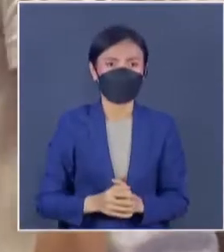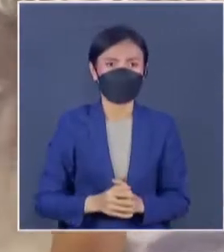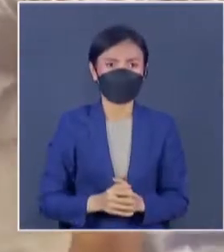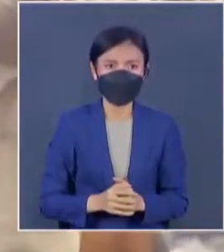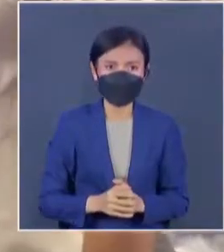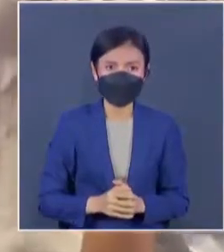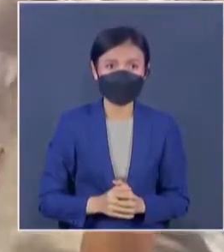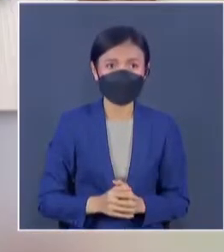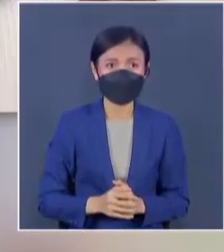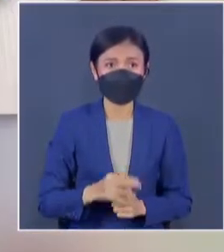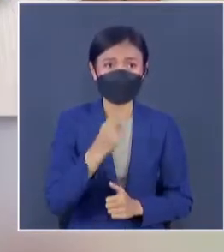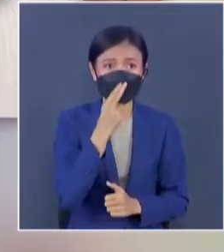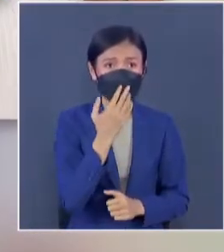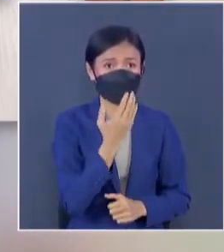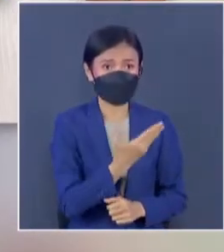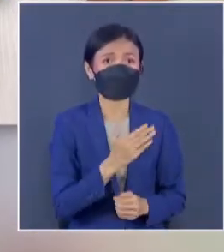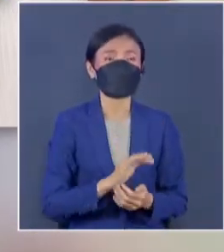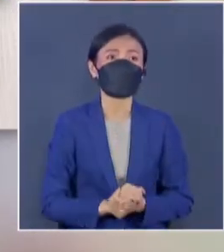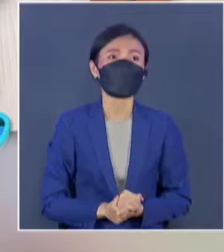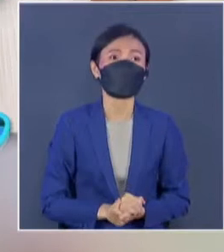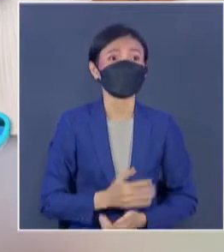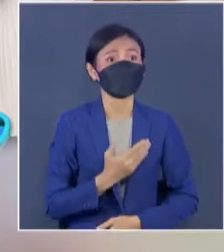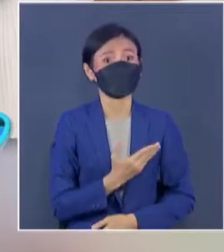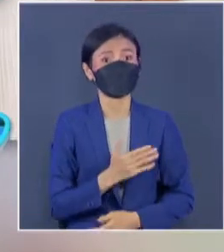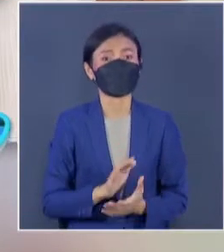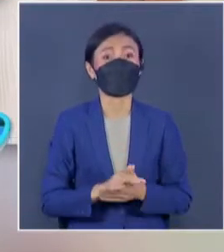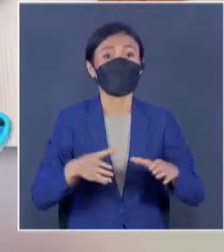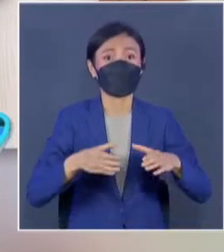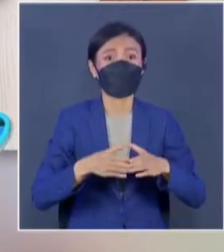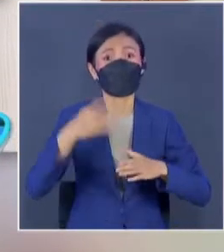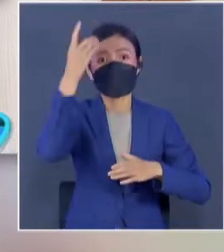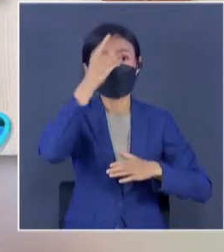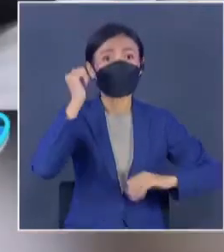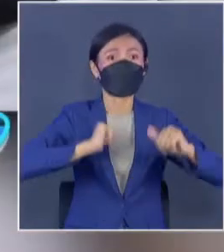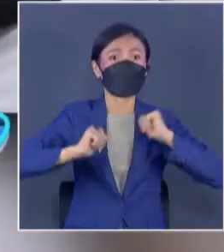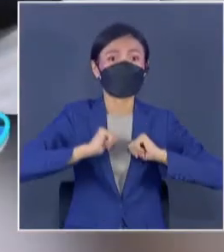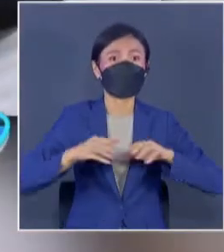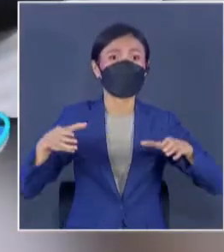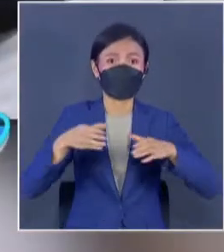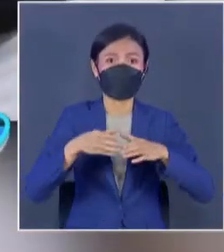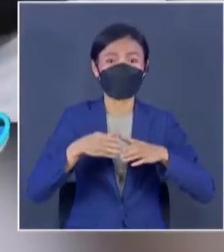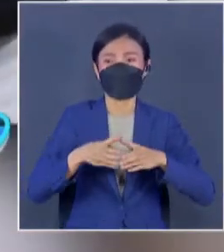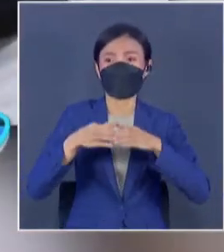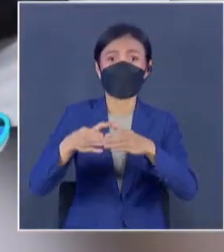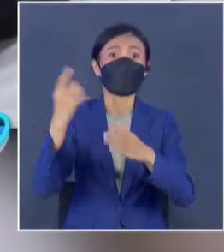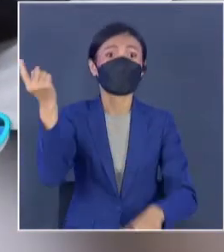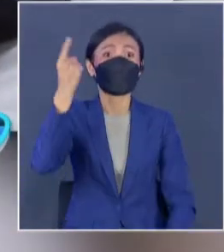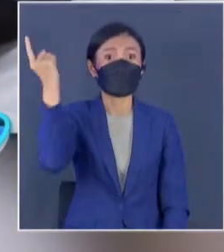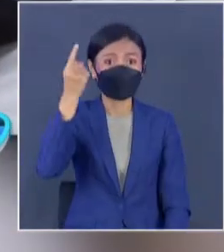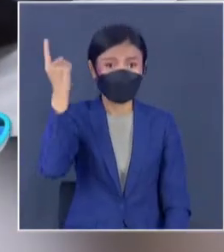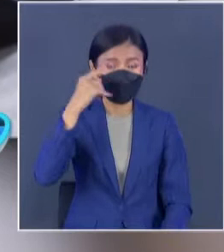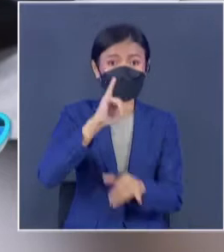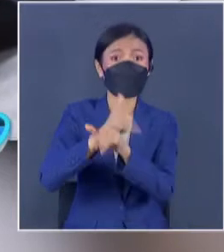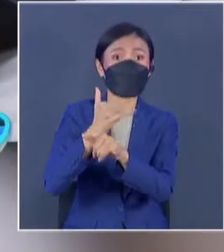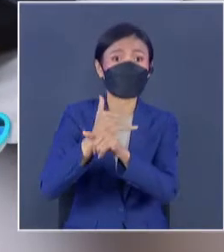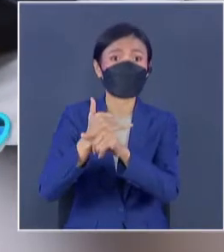หลังจากที่พระเอกหนุ่มมิกทองระยาได้แท็กทีมกับเพื่อนนักแสดงยุ้ยจิรนันท์และทันธนากรไปเที่ยวพักผ่อนช่วงปีใหม่ล่อง